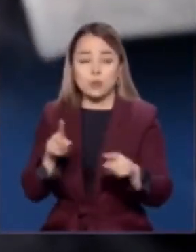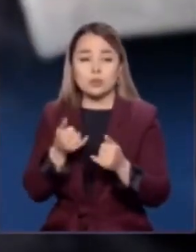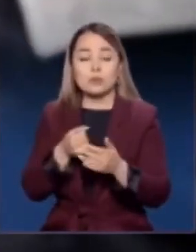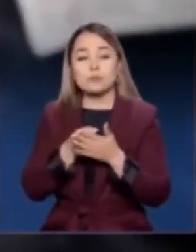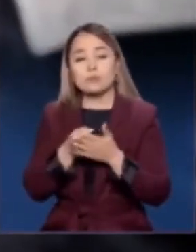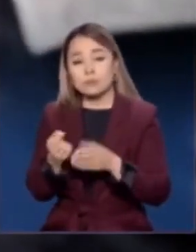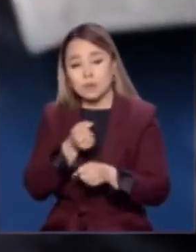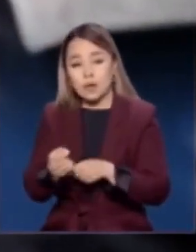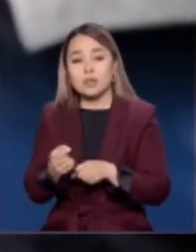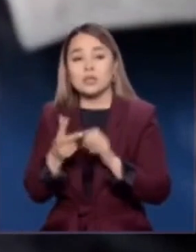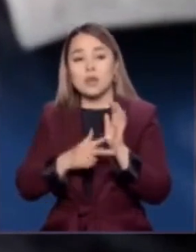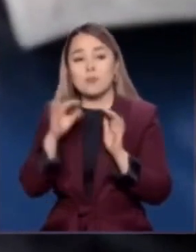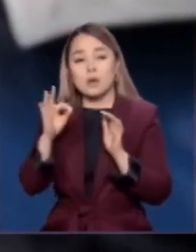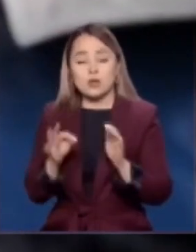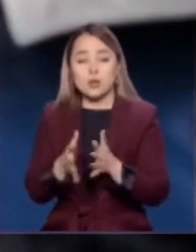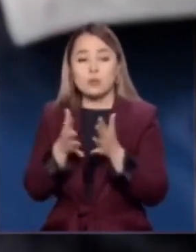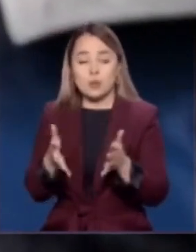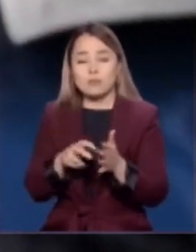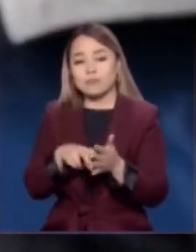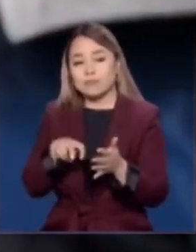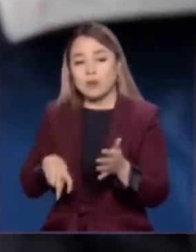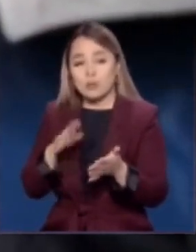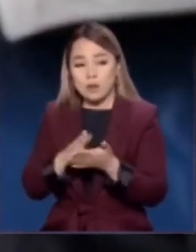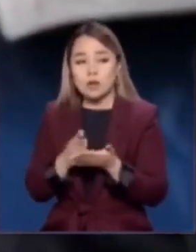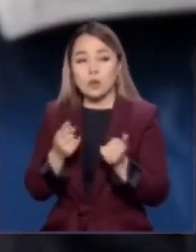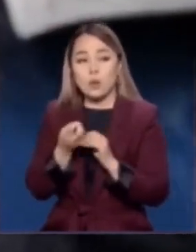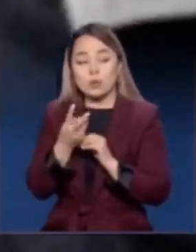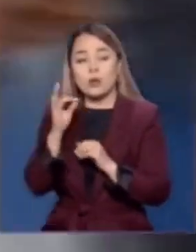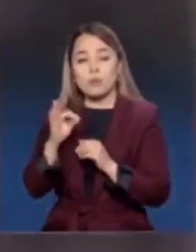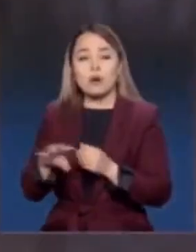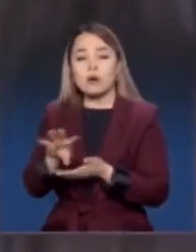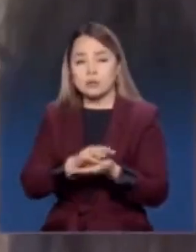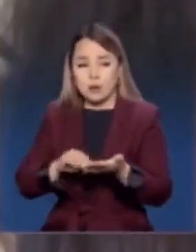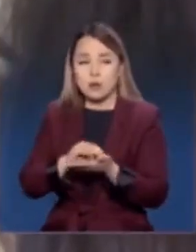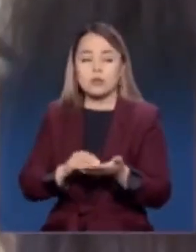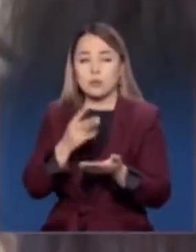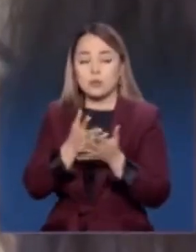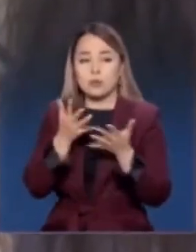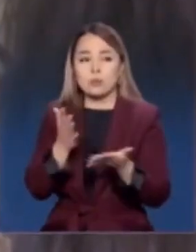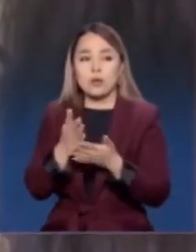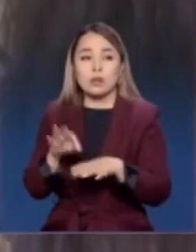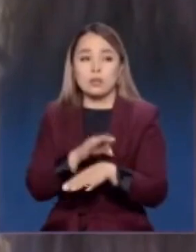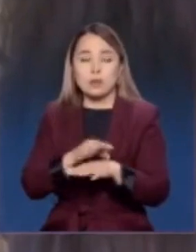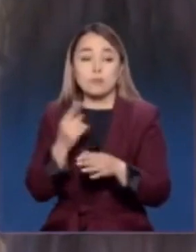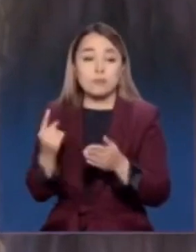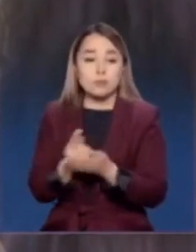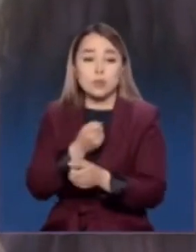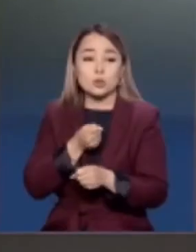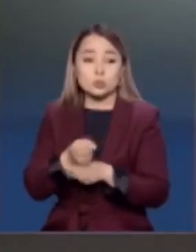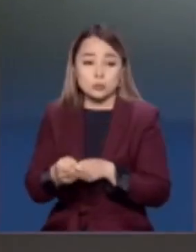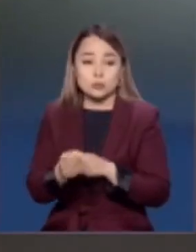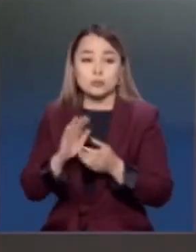көрсетушілердің 80% құтылып кетеді. Жанжалдардың 12% қайталанады. Әйелін бірінші рет ұрған жағдайда